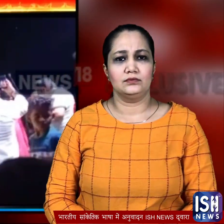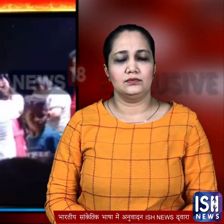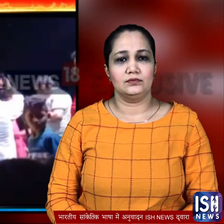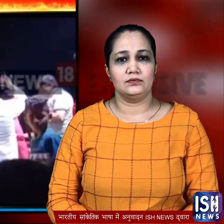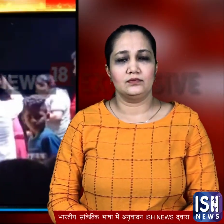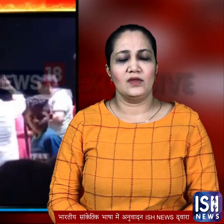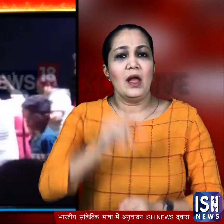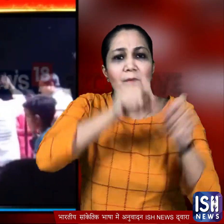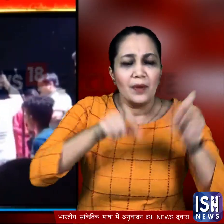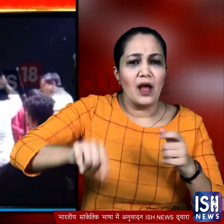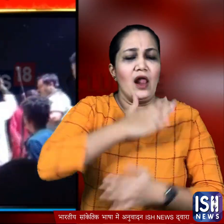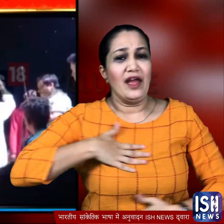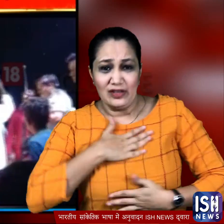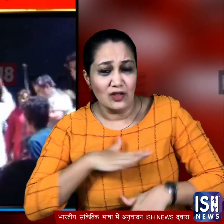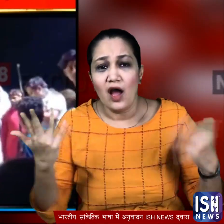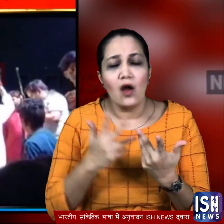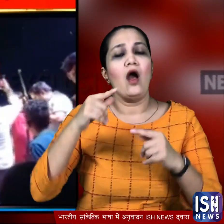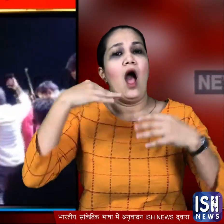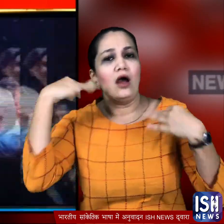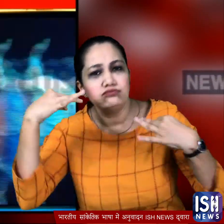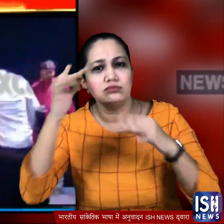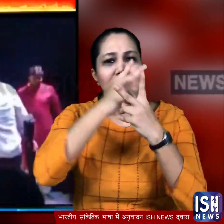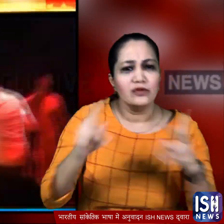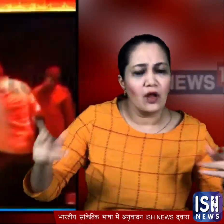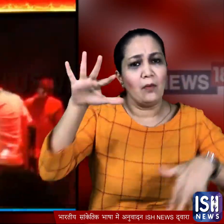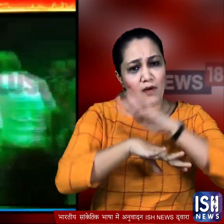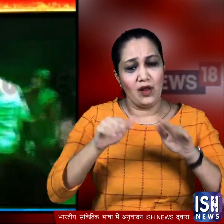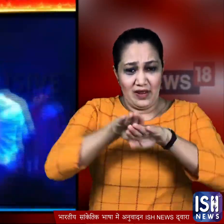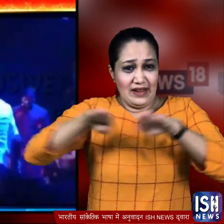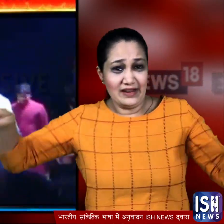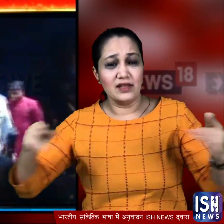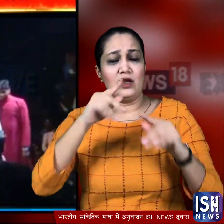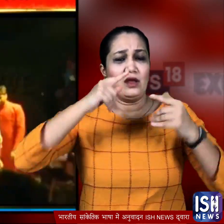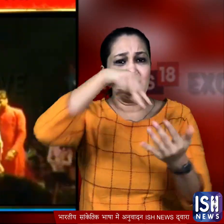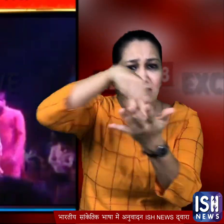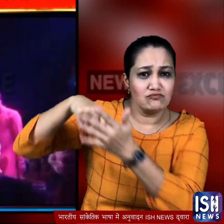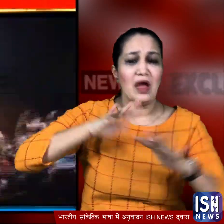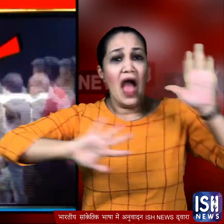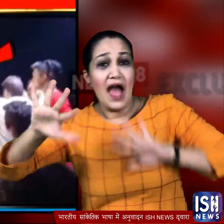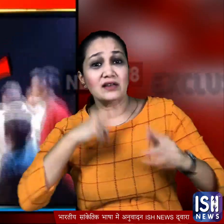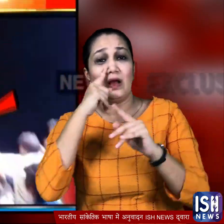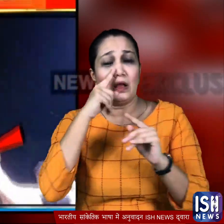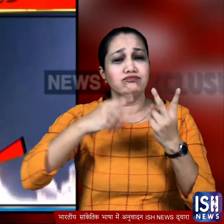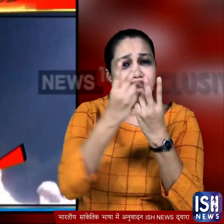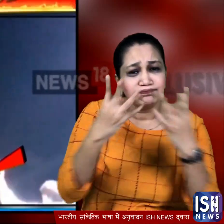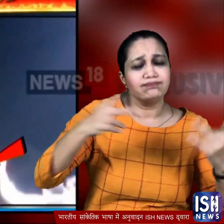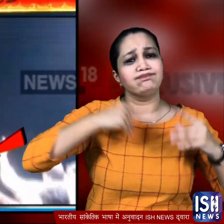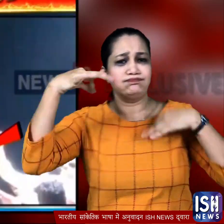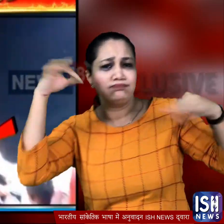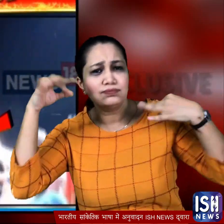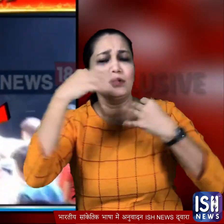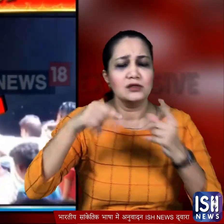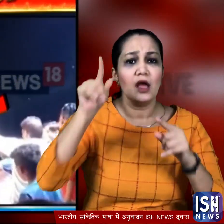लोगों के मनोरंजन के लिए समारोह में नाच गाने का भी इंतजाम दिखा। मंच पर डांस करने वाले कुछ कलाकार भी दिखाई दिए। इसके बावजूद वो लोग